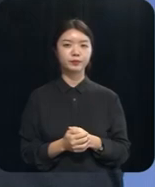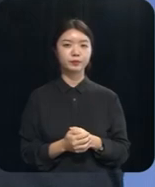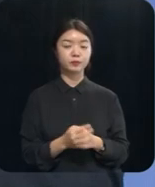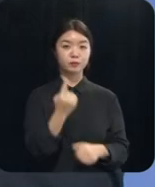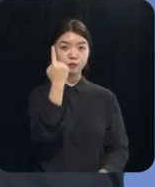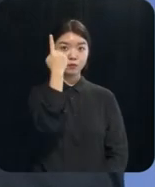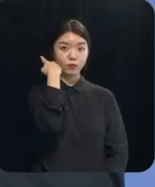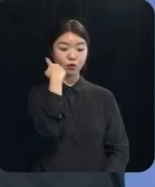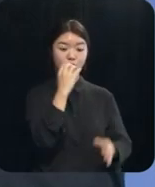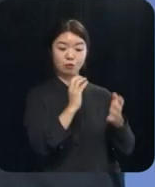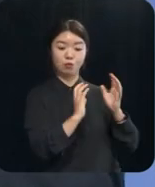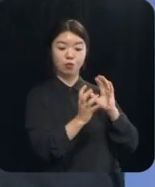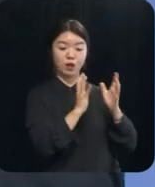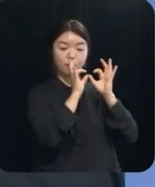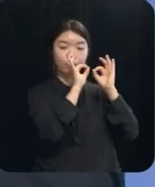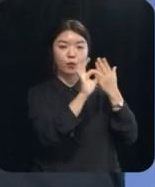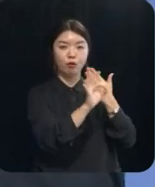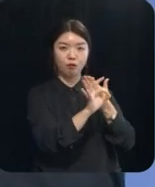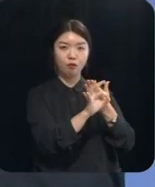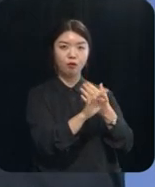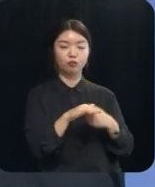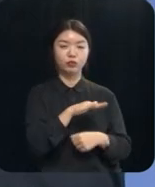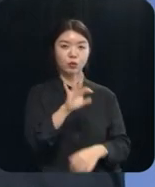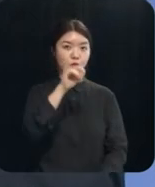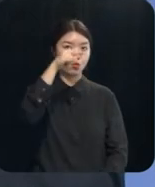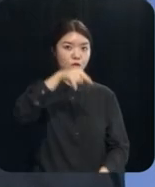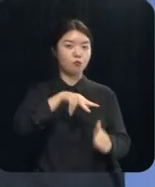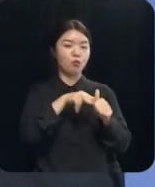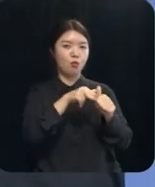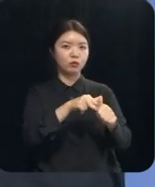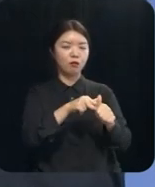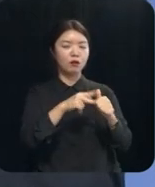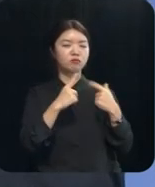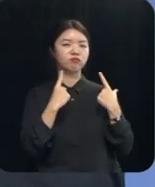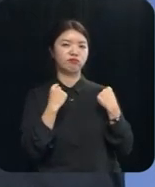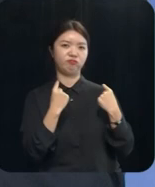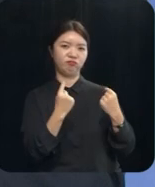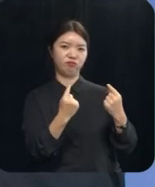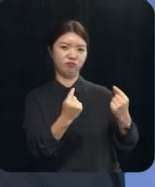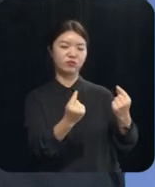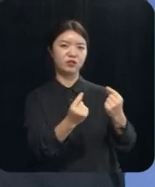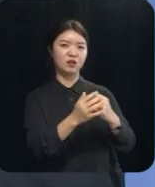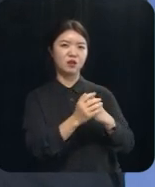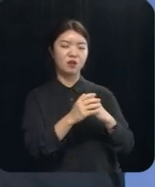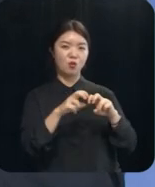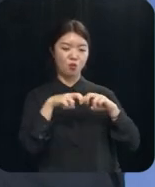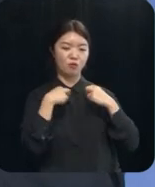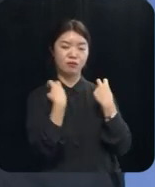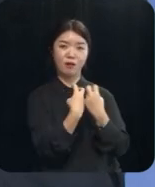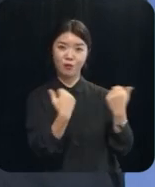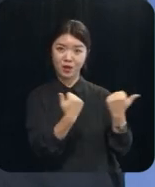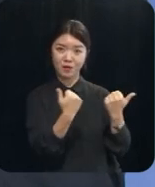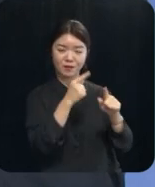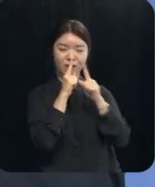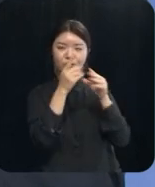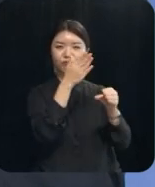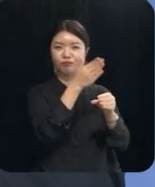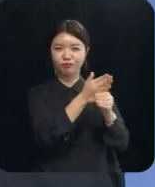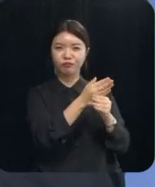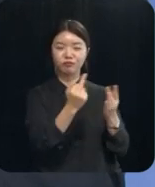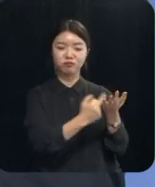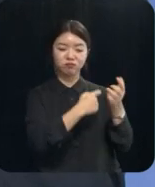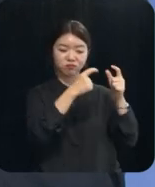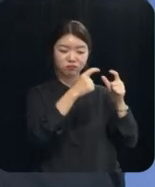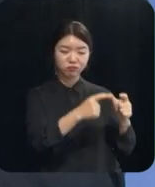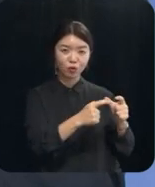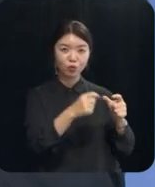어저께 토론회 보게 되면은 우리 위성군 후보께서는 여전히 원탁 회의를 주장하고 있습니다. 제주도와